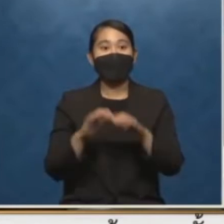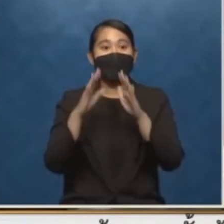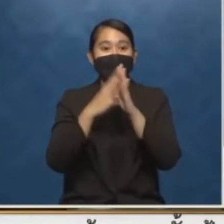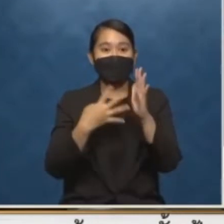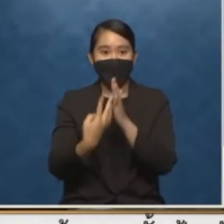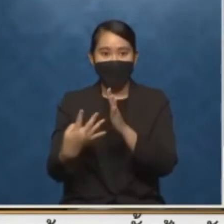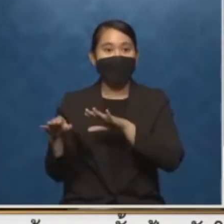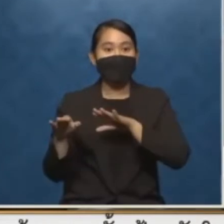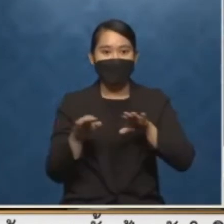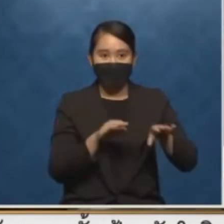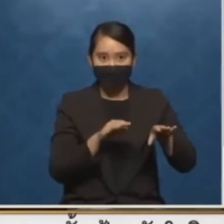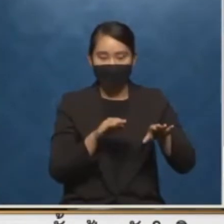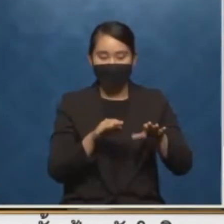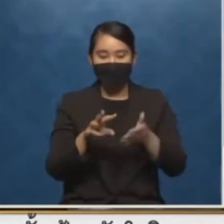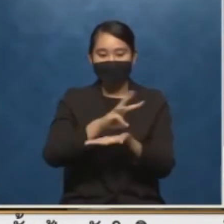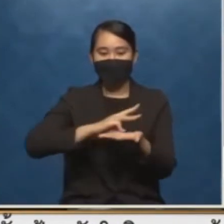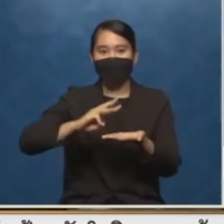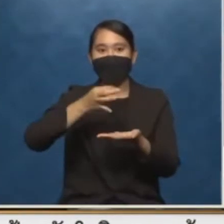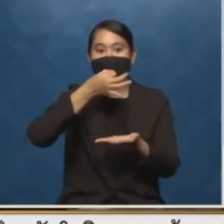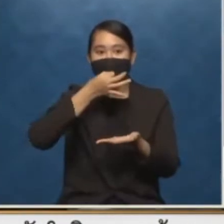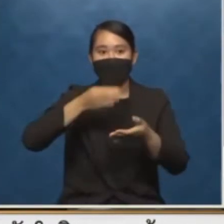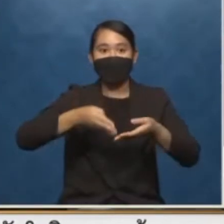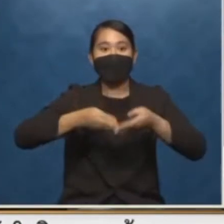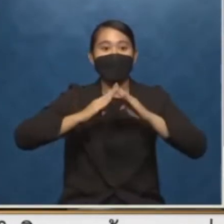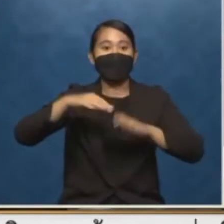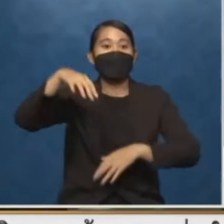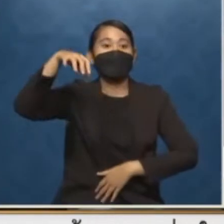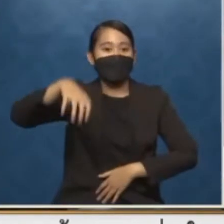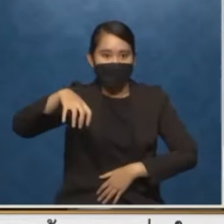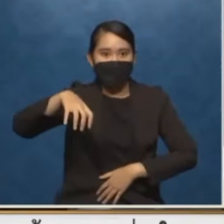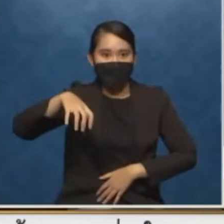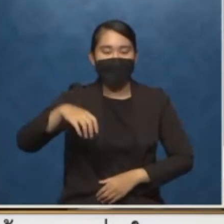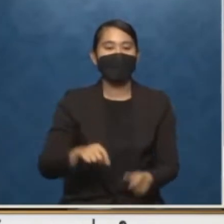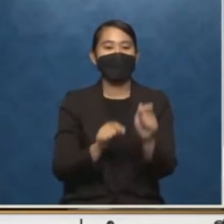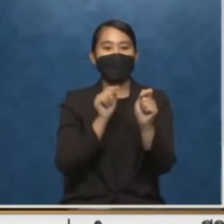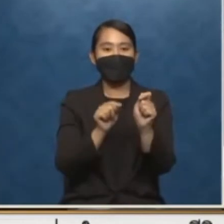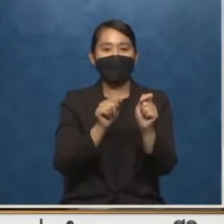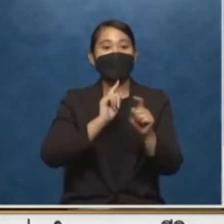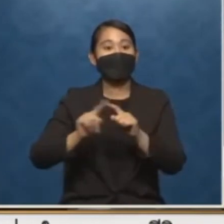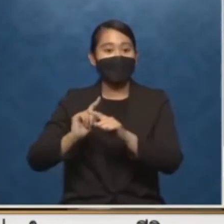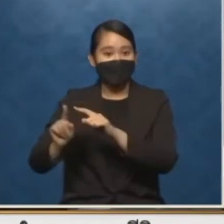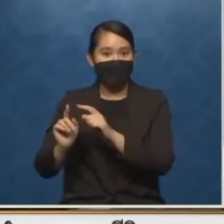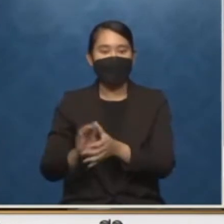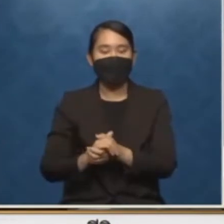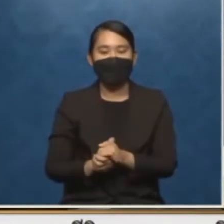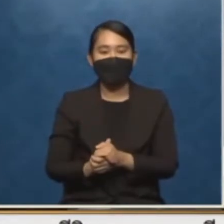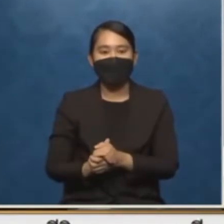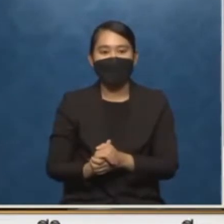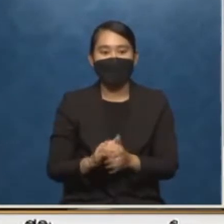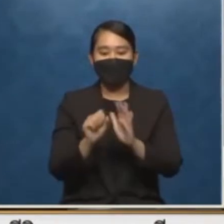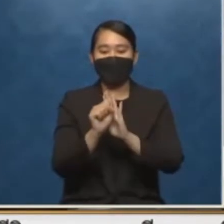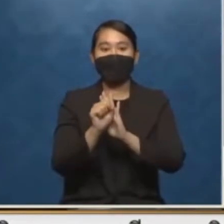าลัยอาชีวศึกษาซึ่งเรียกว่าวิทยาลัยเทคนิคในระดับอำเภอดิความพร้อมของสกลน